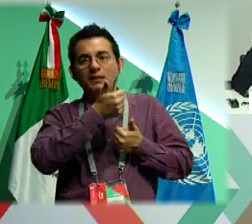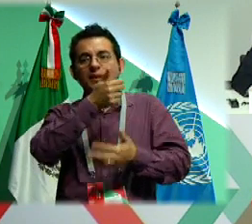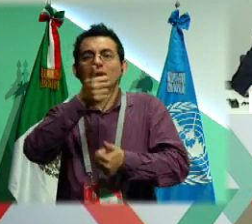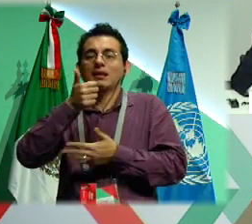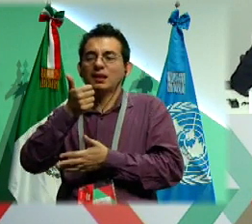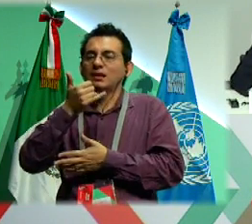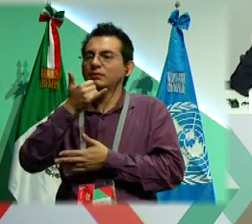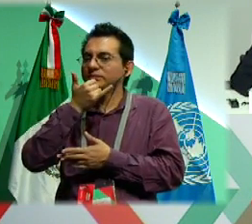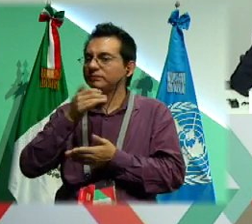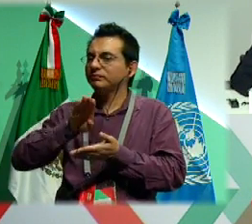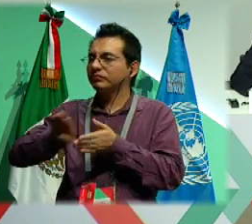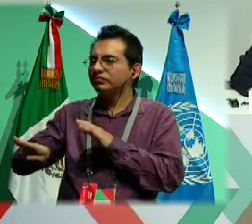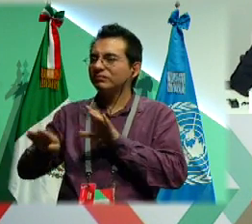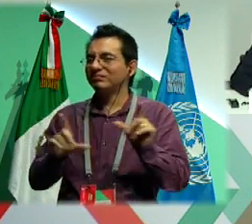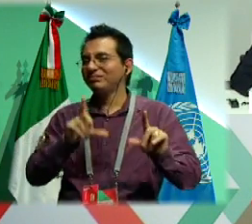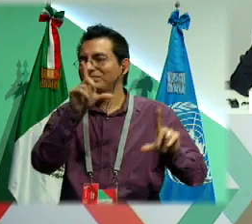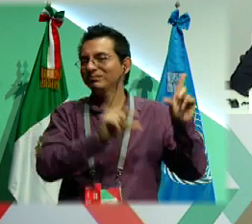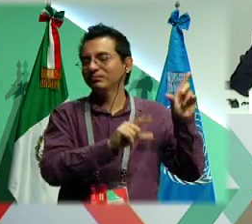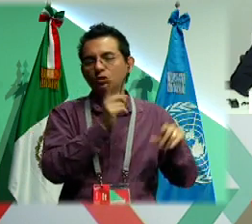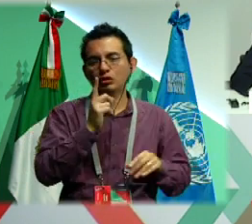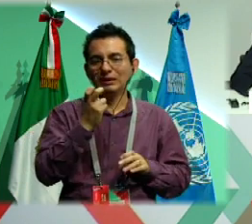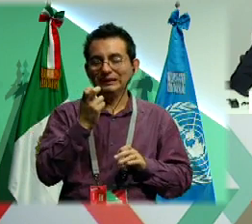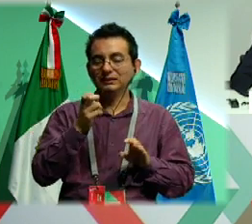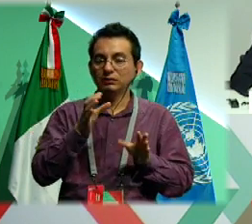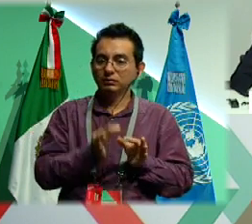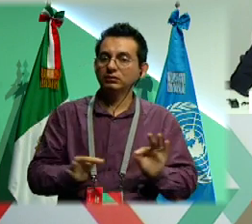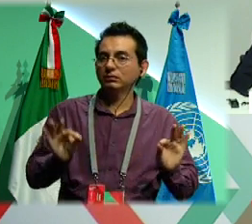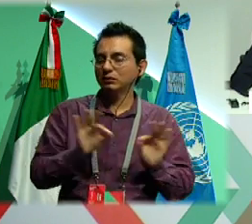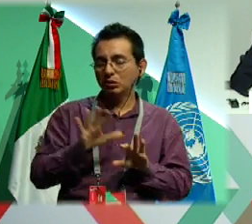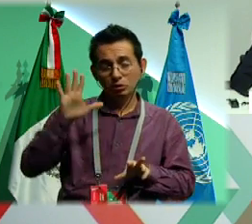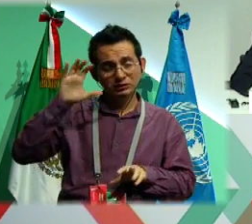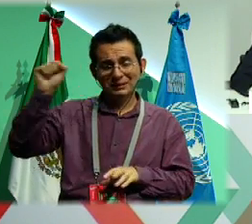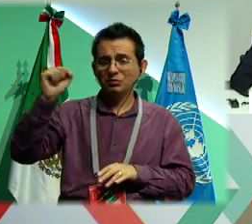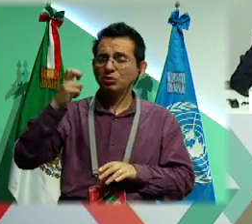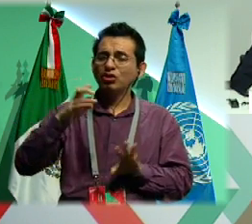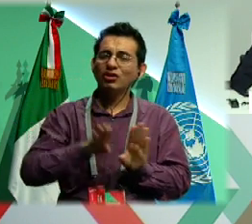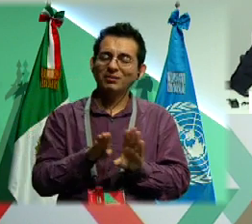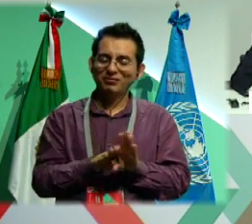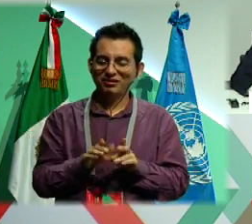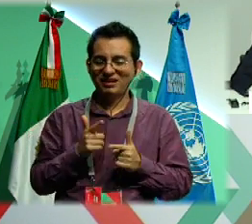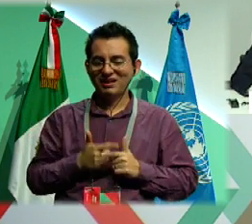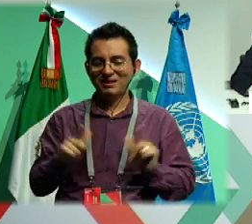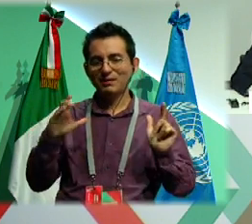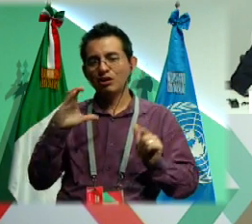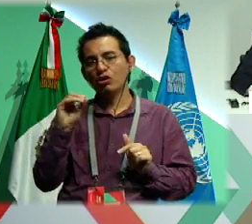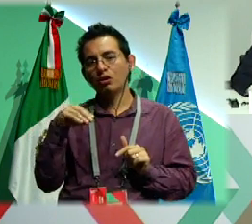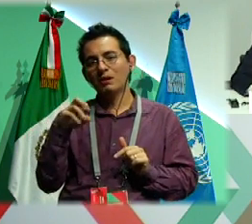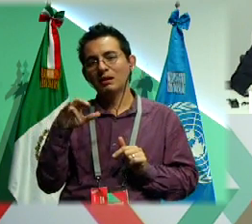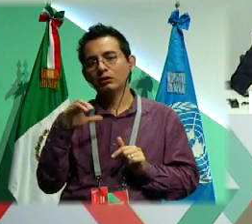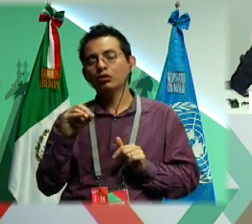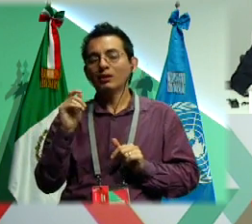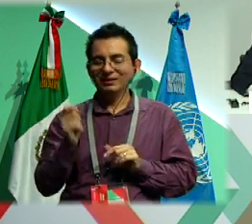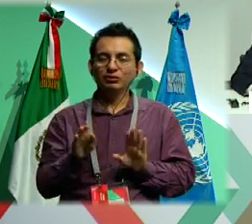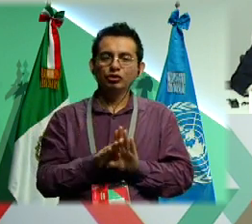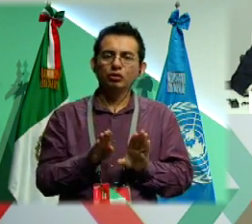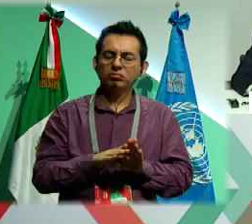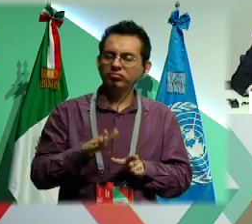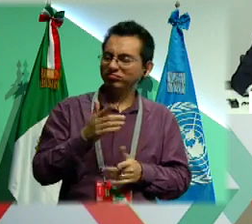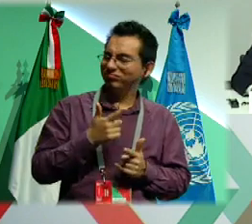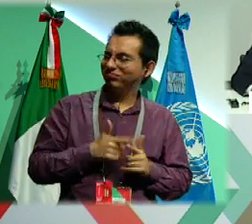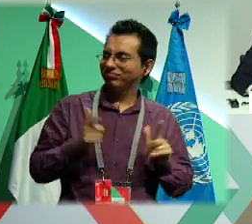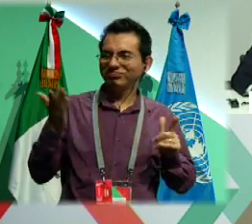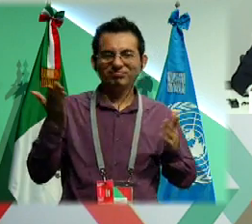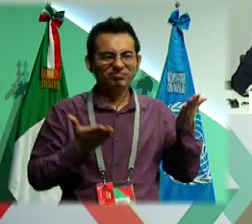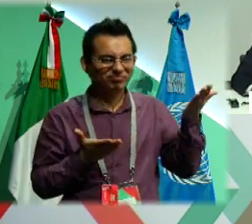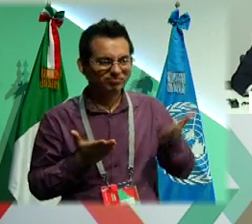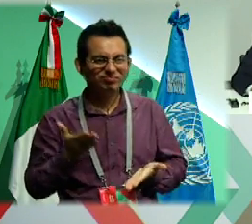libre-échange qui abaisse les tarifs douaniers et qui fait cela peut être fait